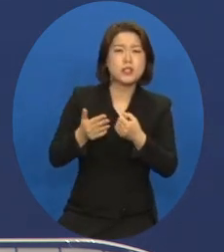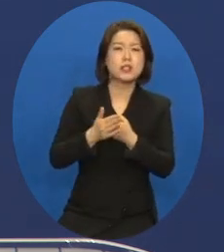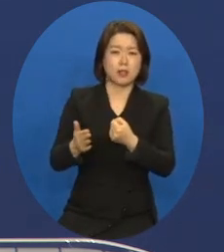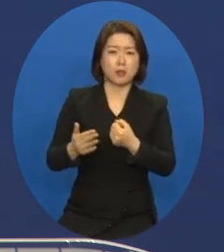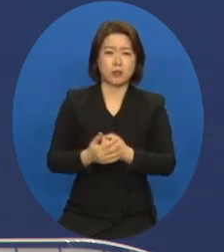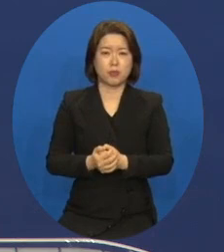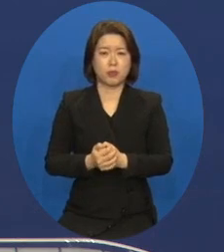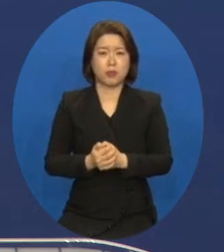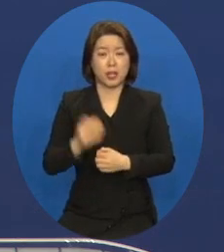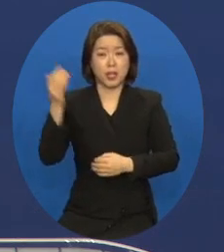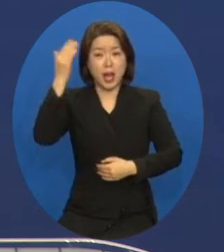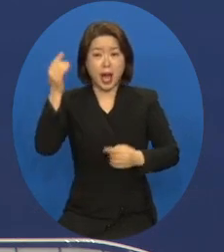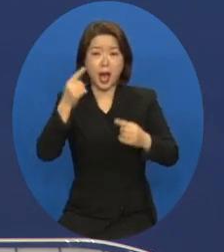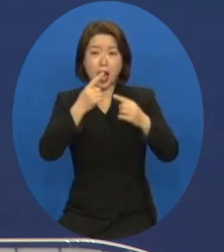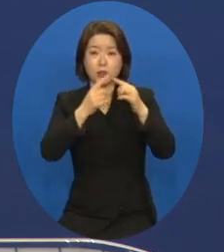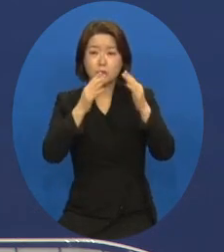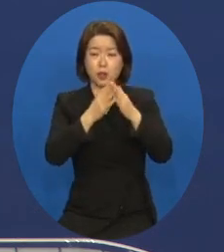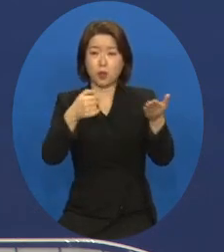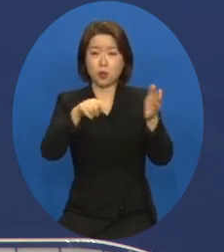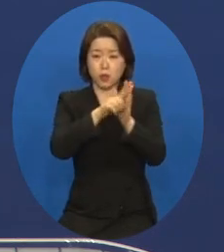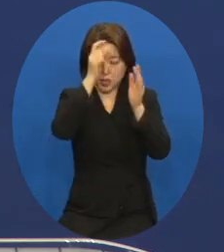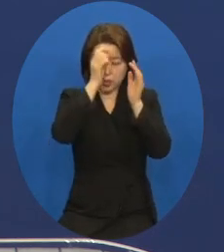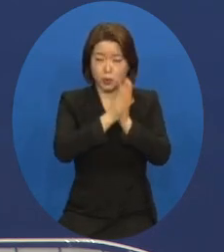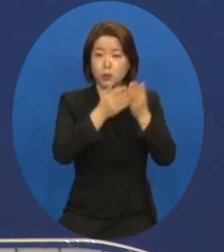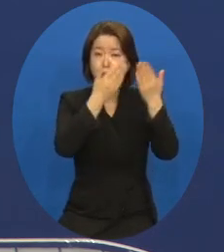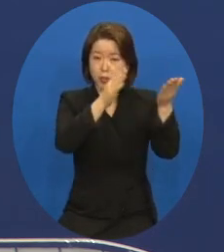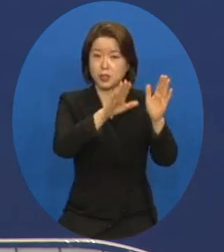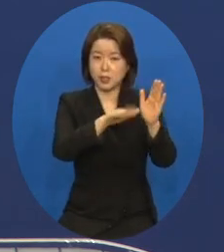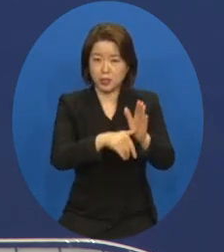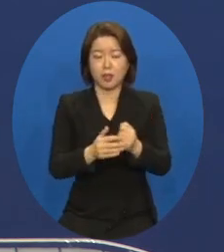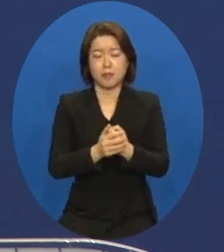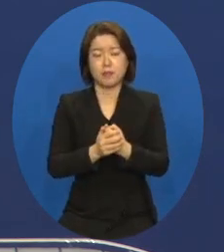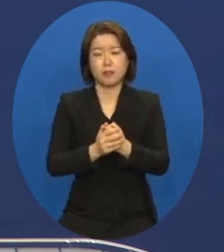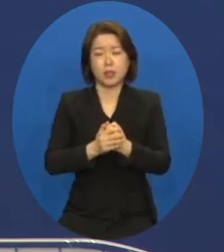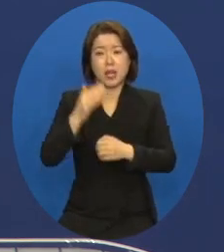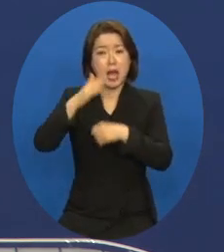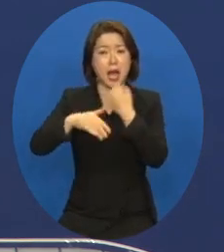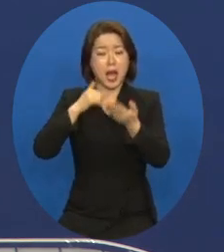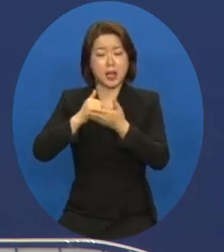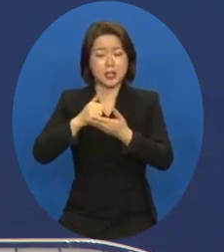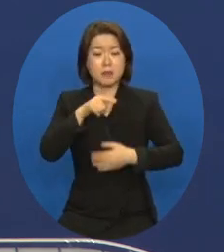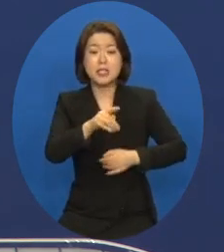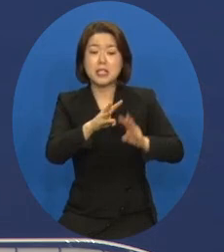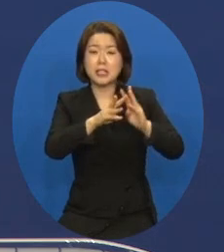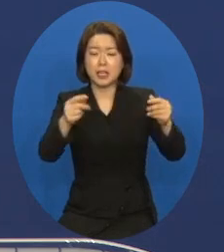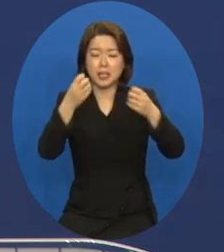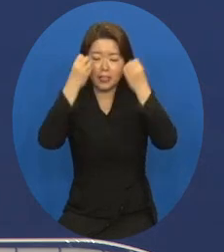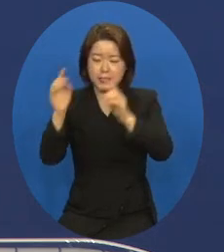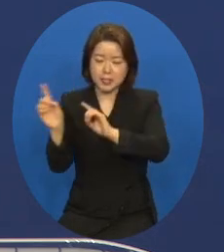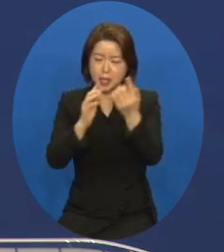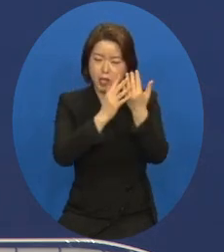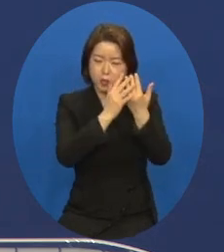한국 교회를 위해 기도하면 하나님은 계속해서 이 땅에 새 부흥이 일어나기를 기도할 마음을 계속